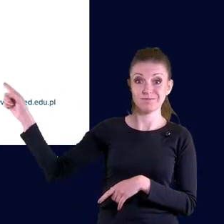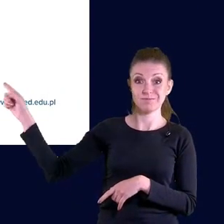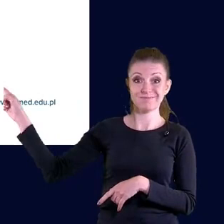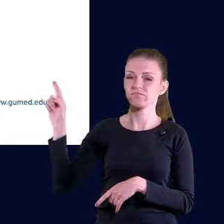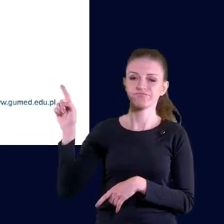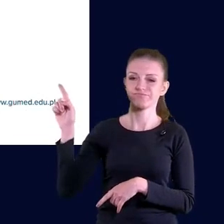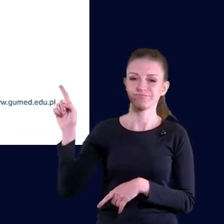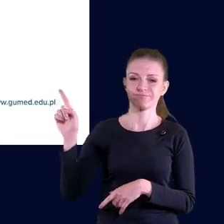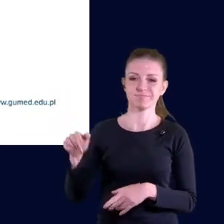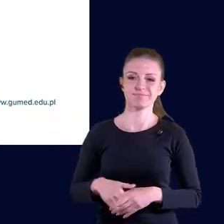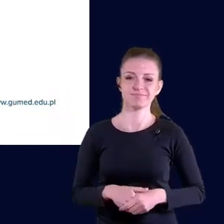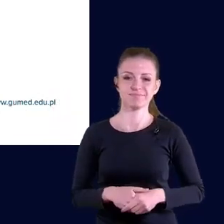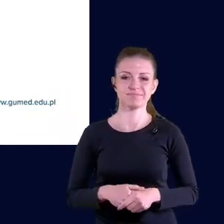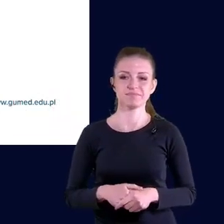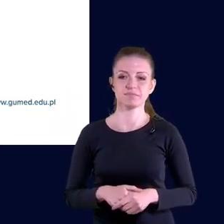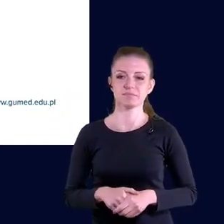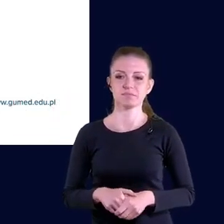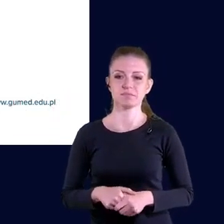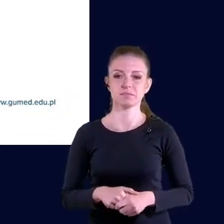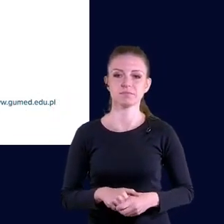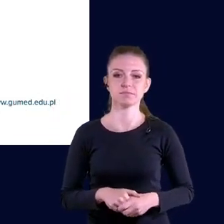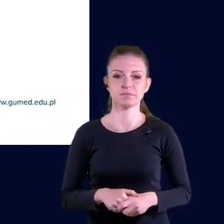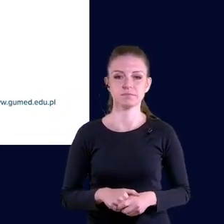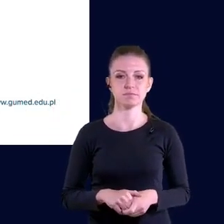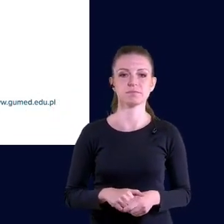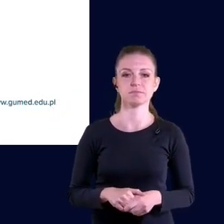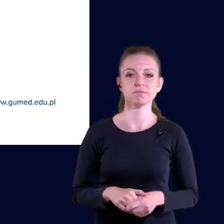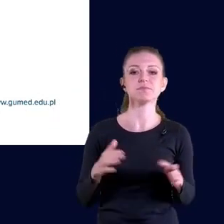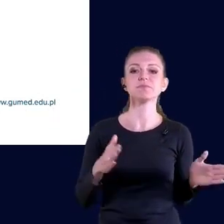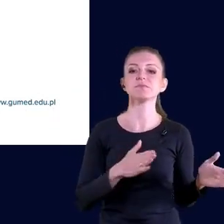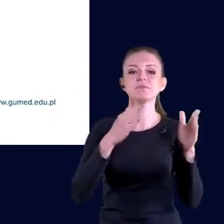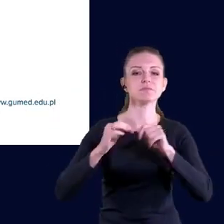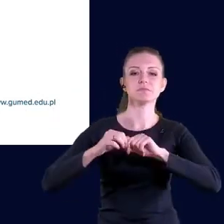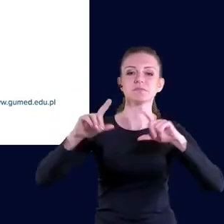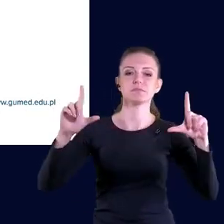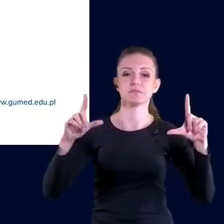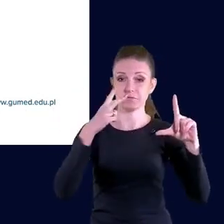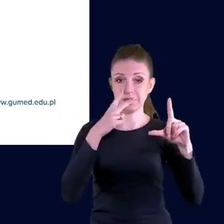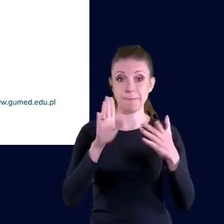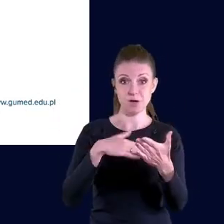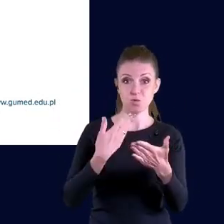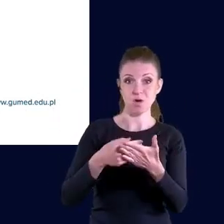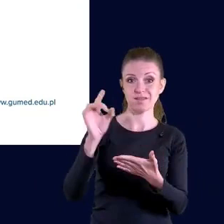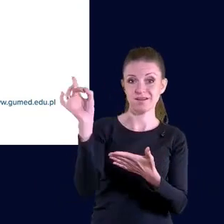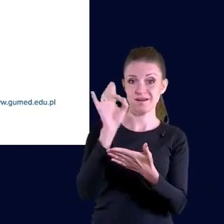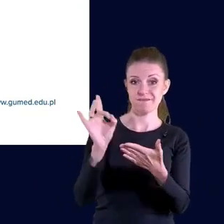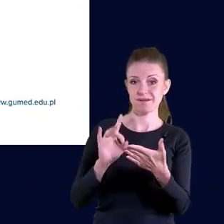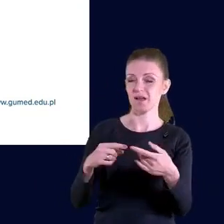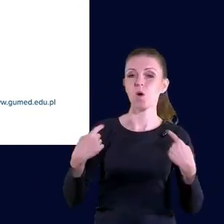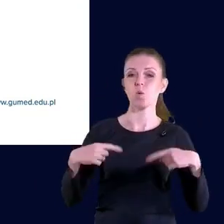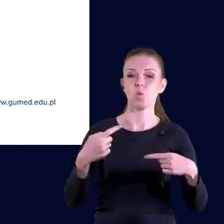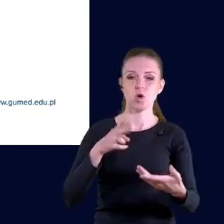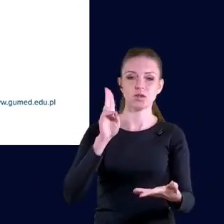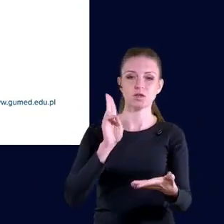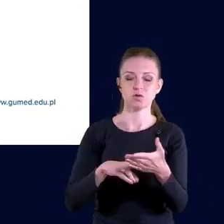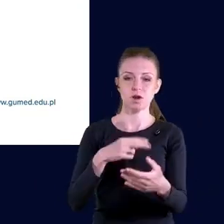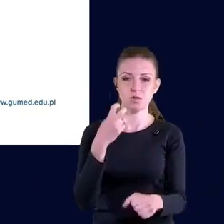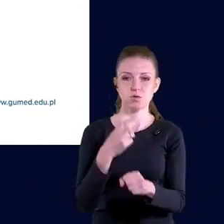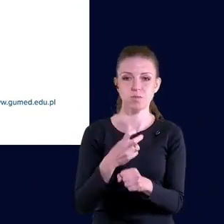kolejny slajd tutaj natomiast widać przykład grafiki która nie została oznaczona